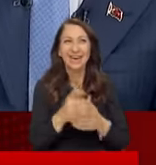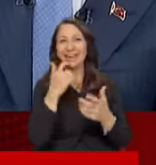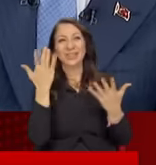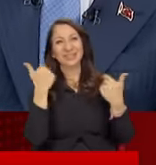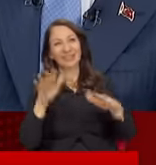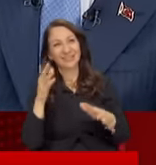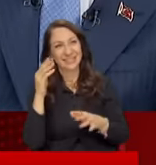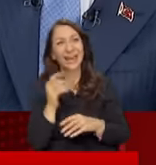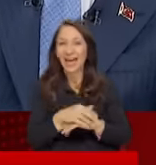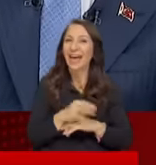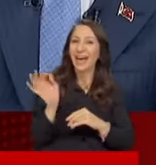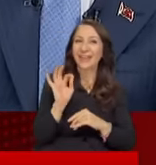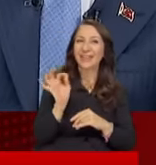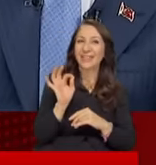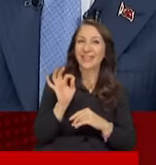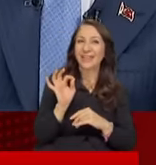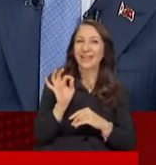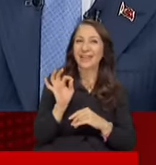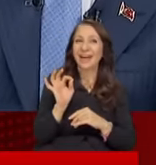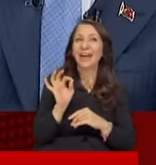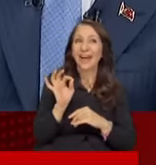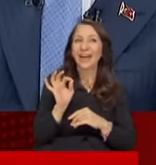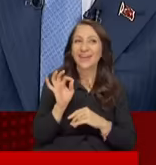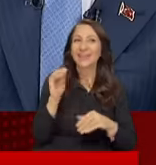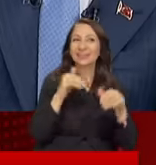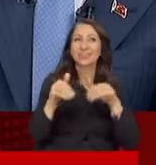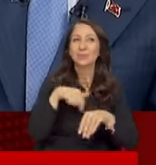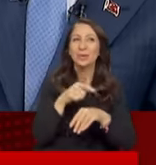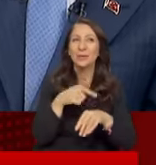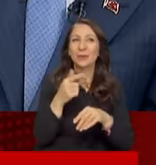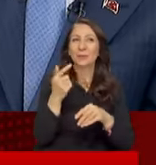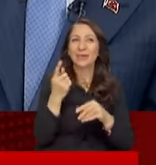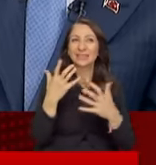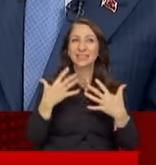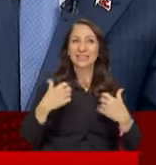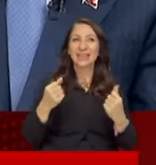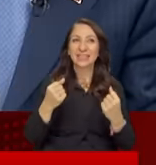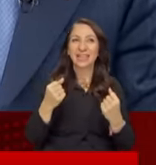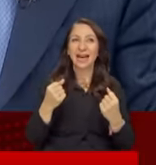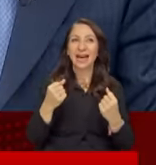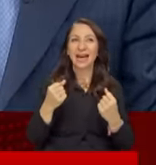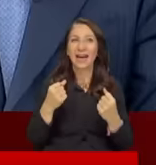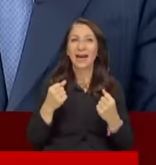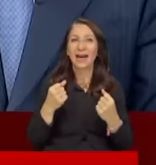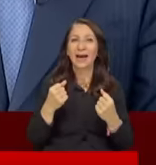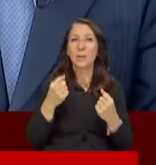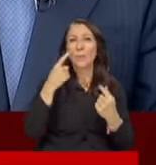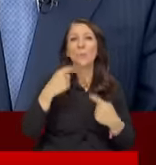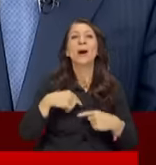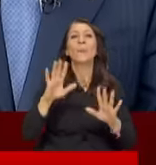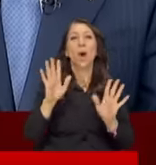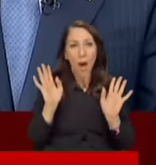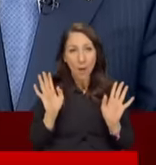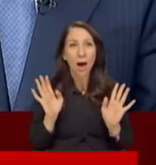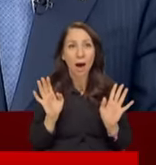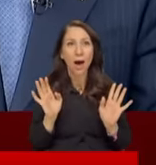yapmayı Evet Ekrem Eee Evet seçim dönemlerinde birazcık sağlığını E böyle geri plana atıyor gibi ama